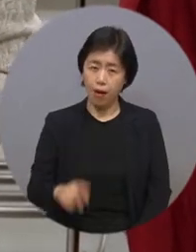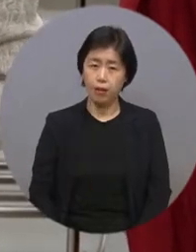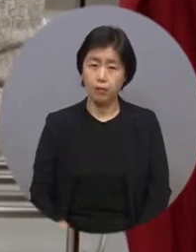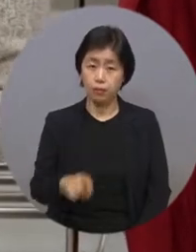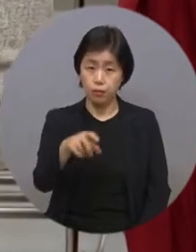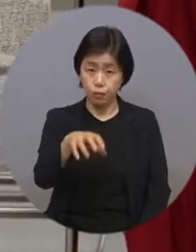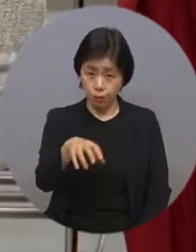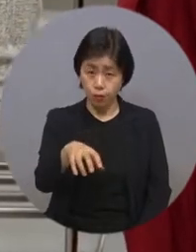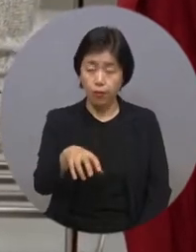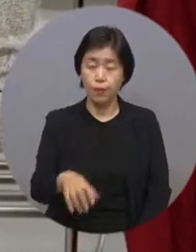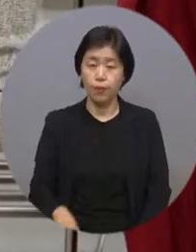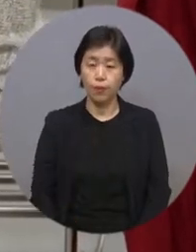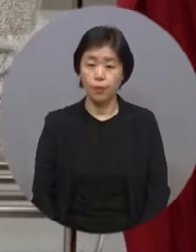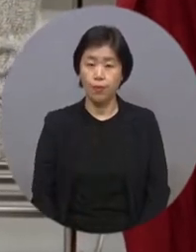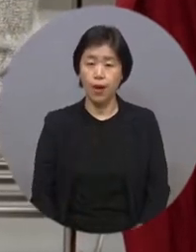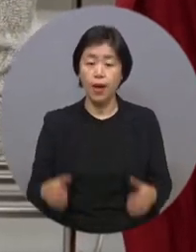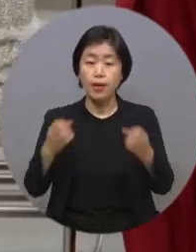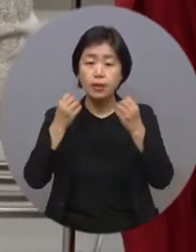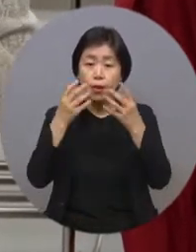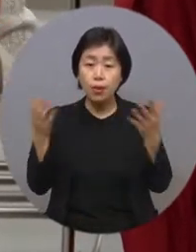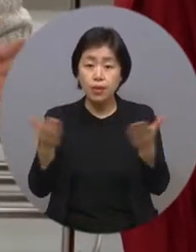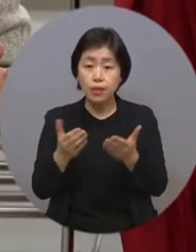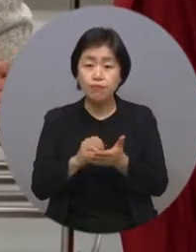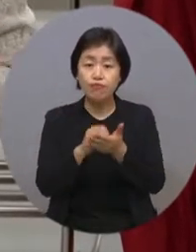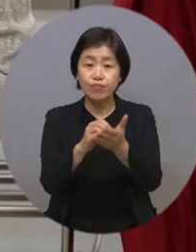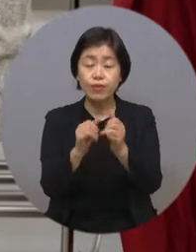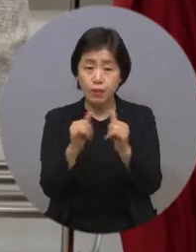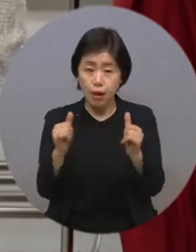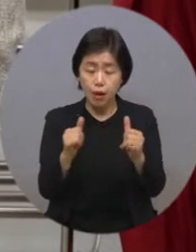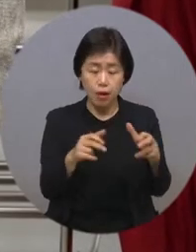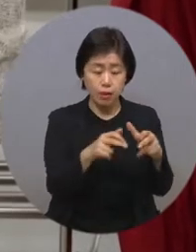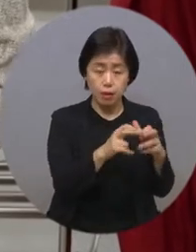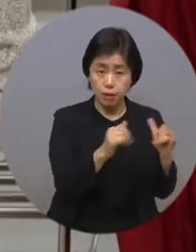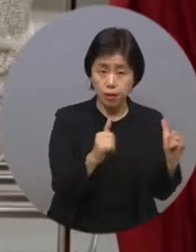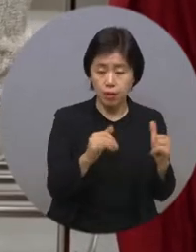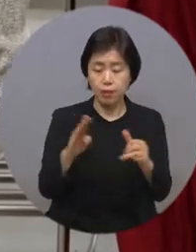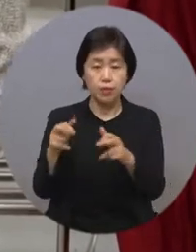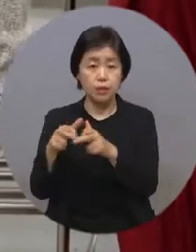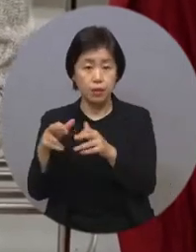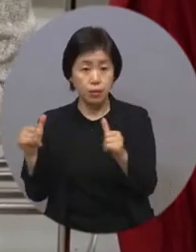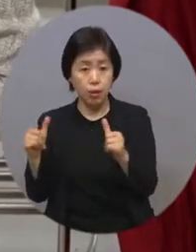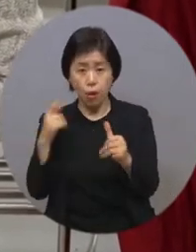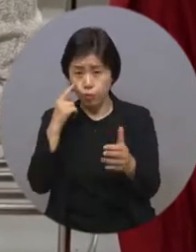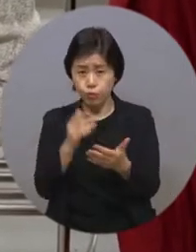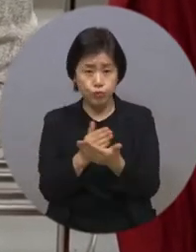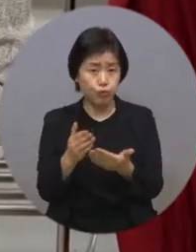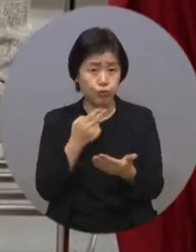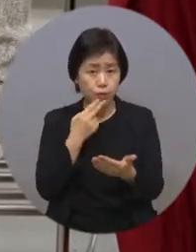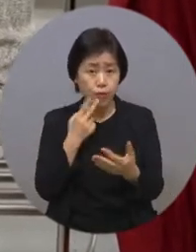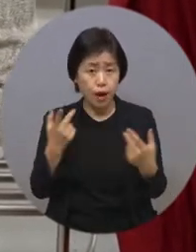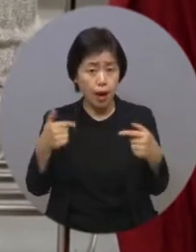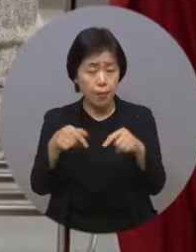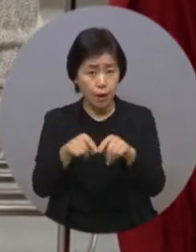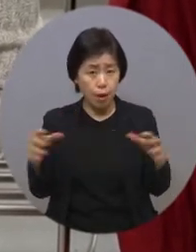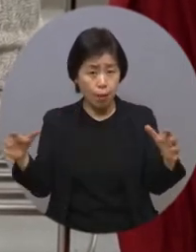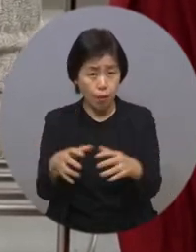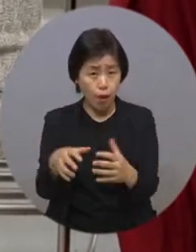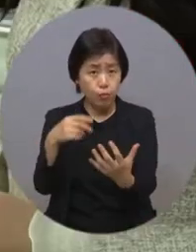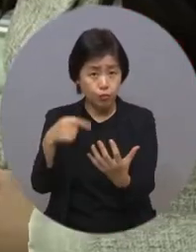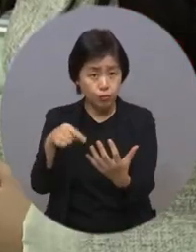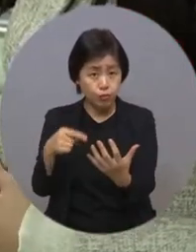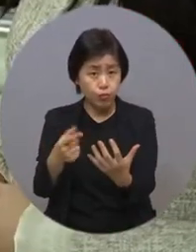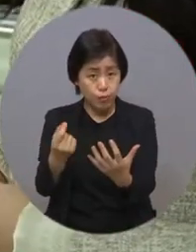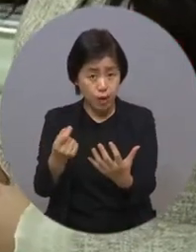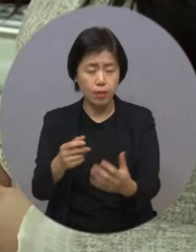정말 캐논코리아 주식회사 신입사원분들 네. 이제 장애사원, 비장애사원 구분 없이 네. 이렇게 같이 교육을 하는 곳인가요?